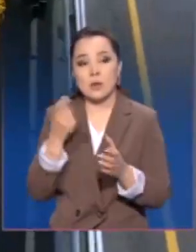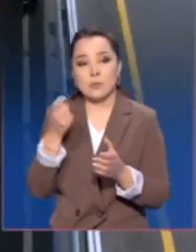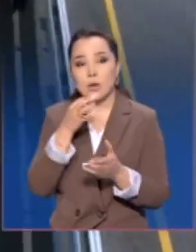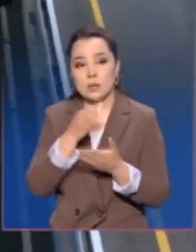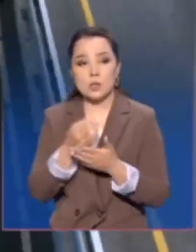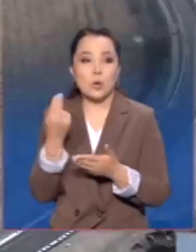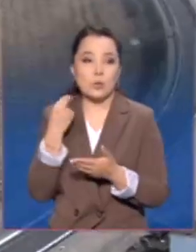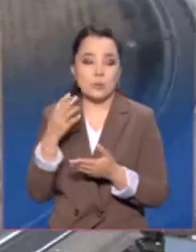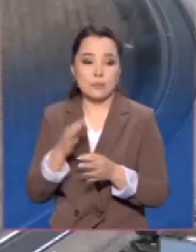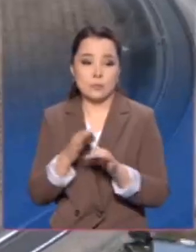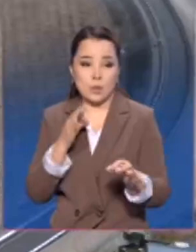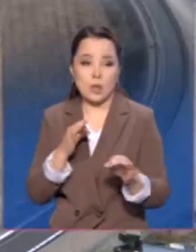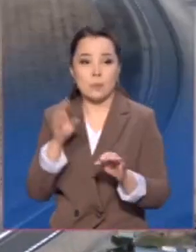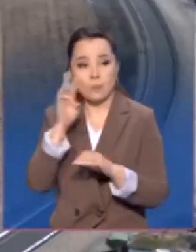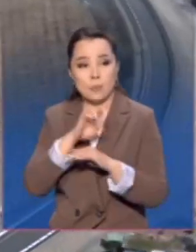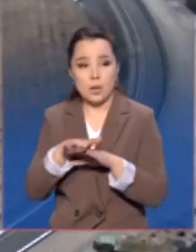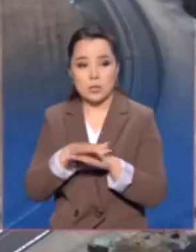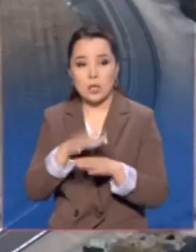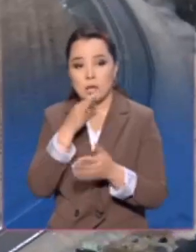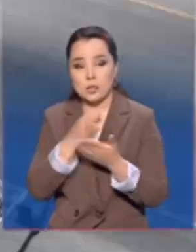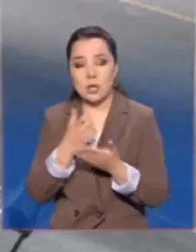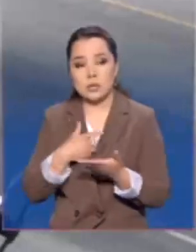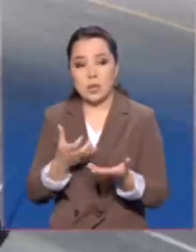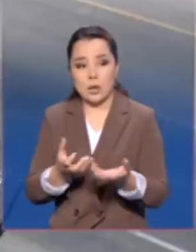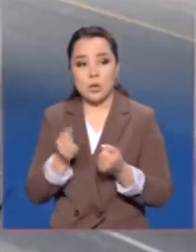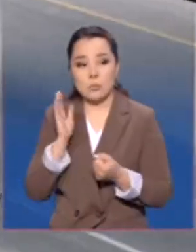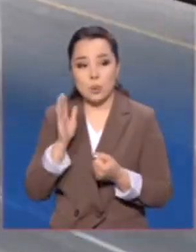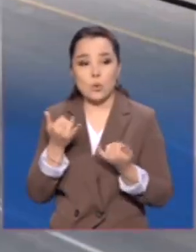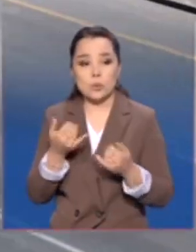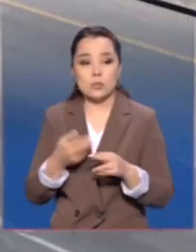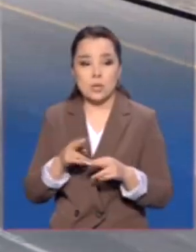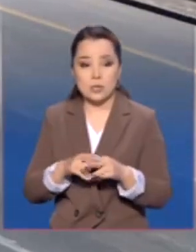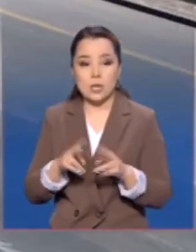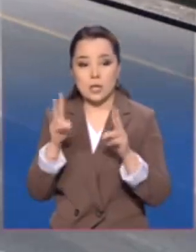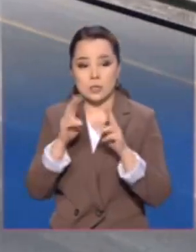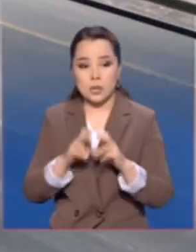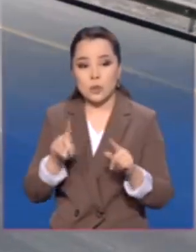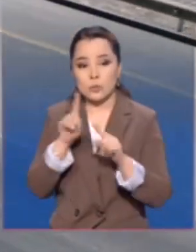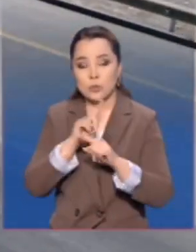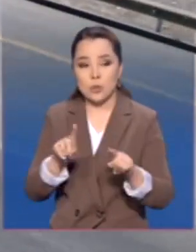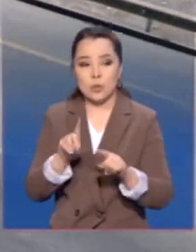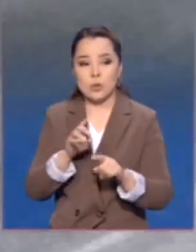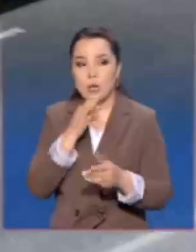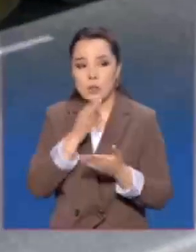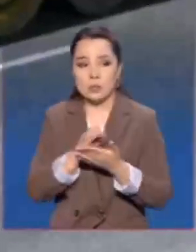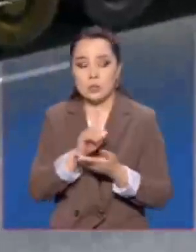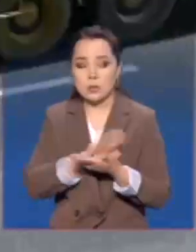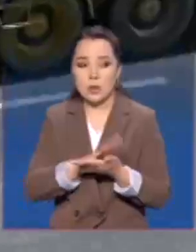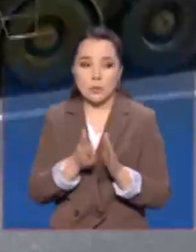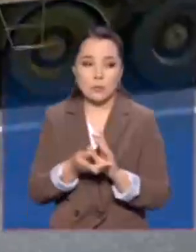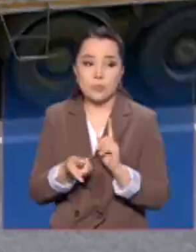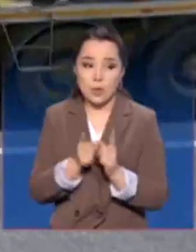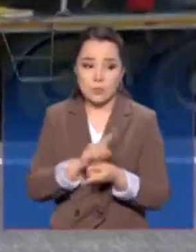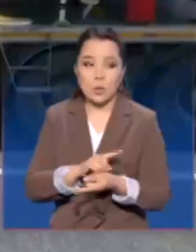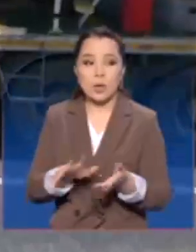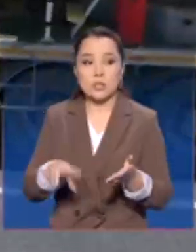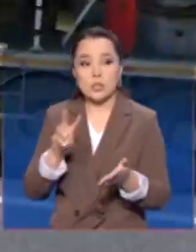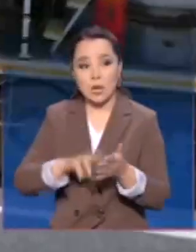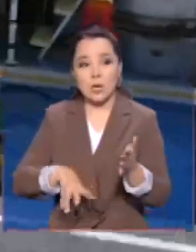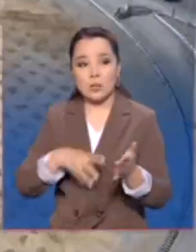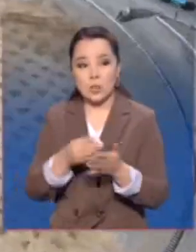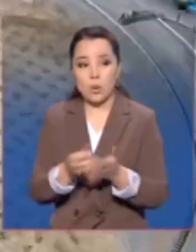құтылған соң ол міндетті мемлекет өз мойнына алады. Бірақ бұл тексеріс болмайды деген сөз емес. Керісінше айыппұлдың